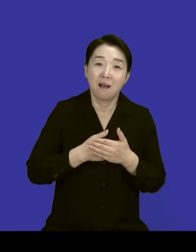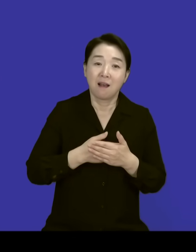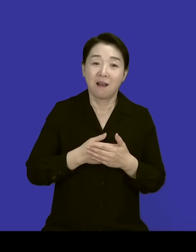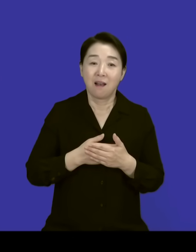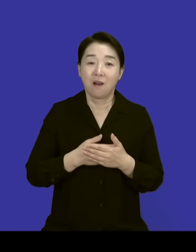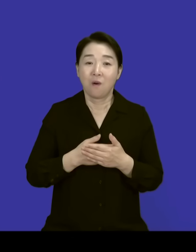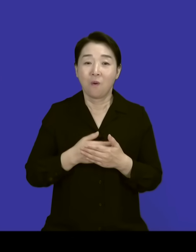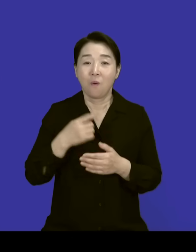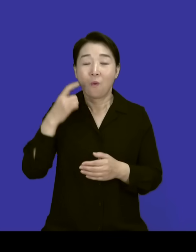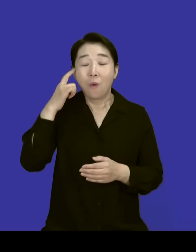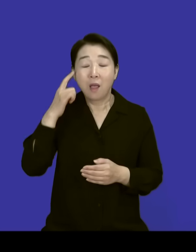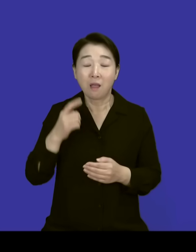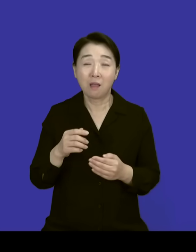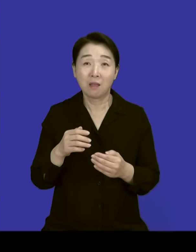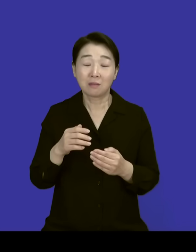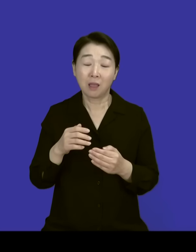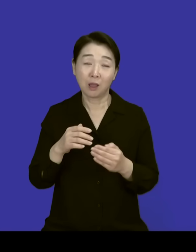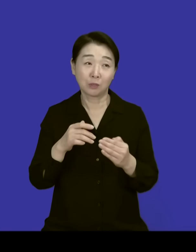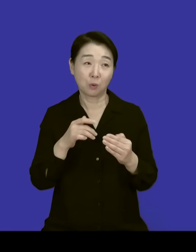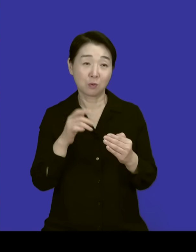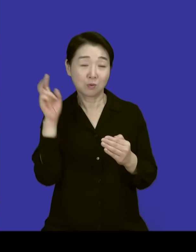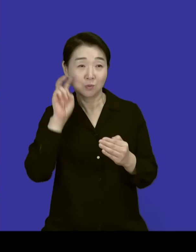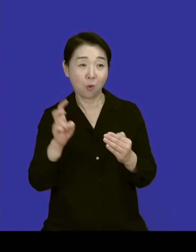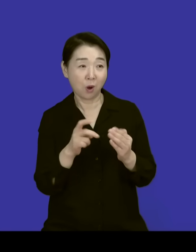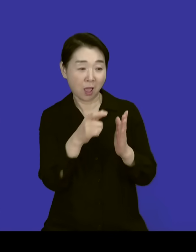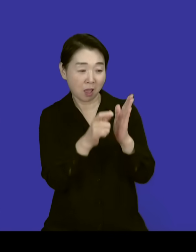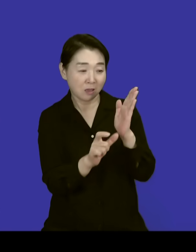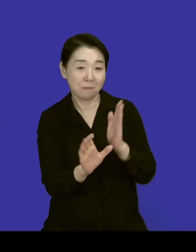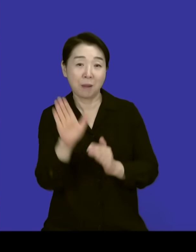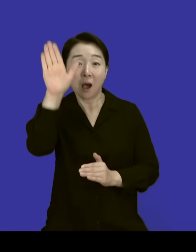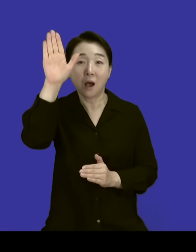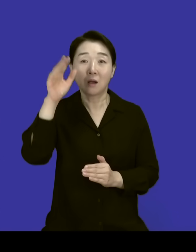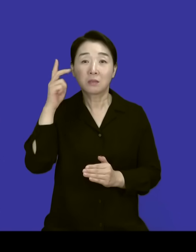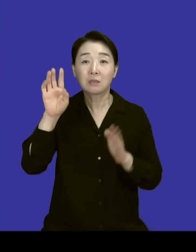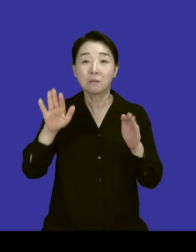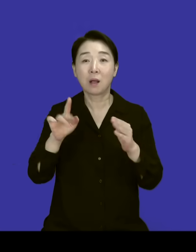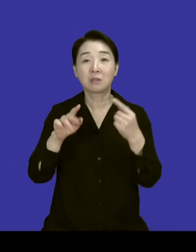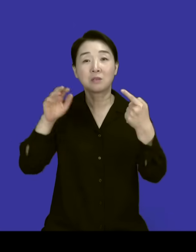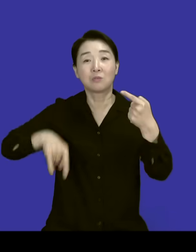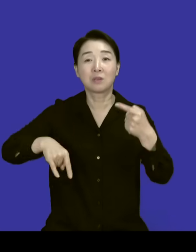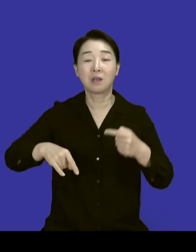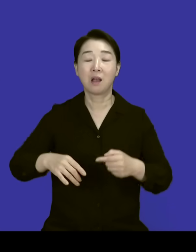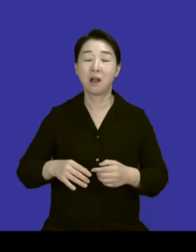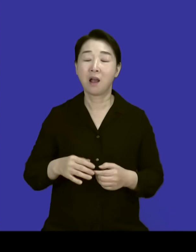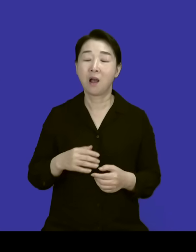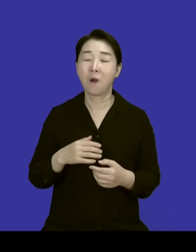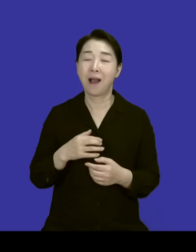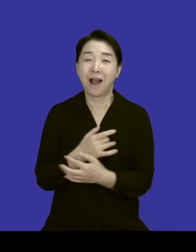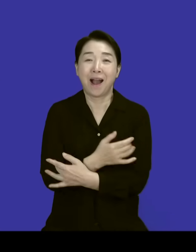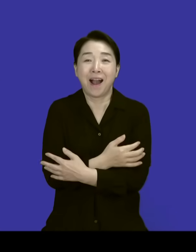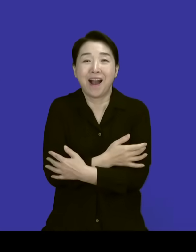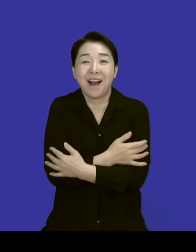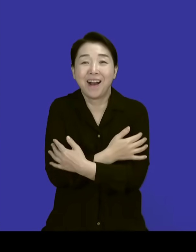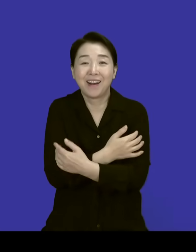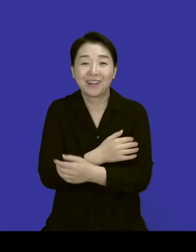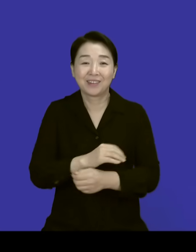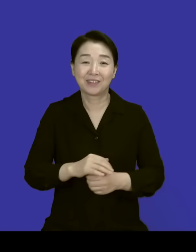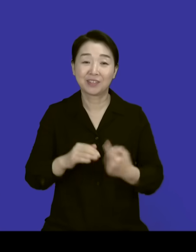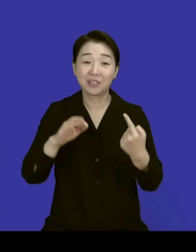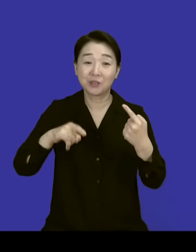지나면서 막 계속 올라가는 올라가요. 거야. 예. 차트에서 계속 올라가요. 예. 예. 그러더니 이틀 만에 1등을 막 하는 거야. 소름 끼쳐. 1등을 딱 찍었을